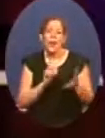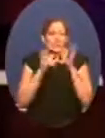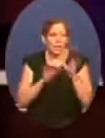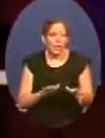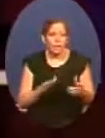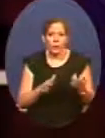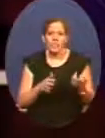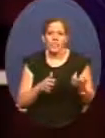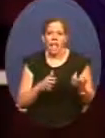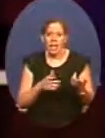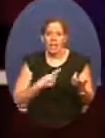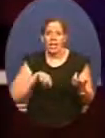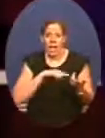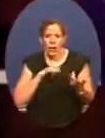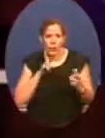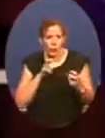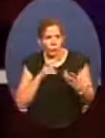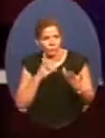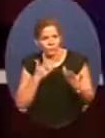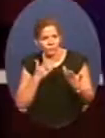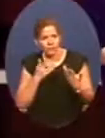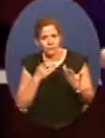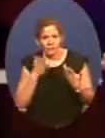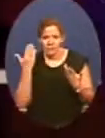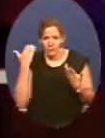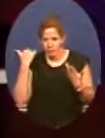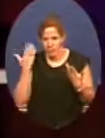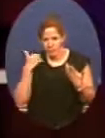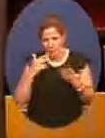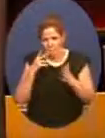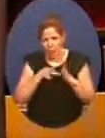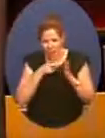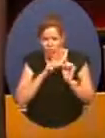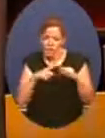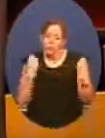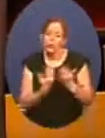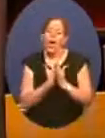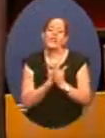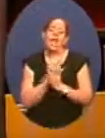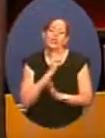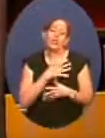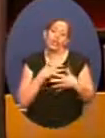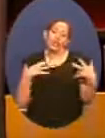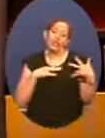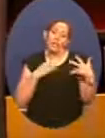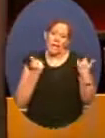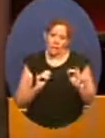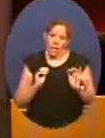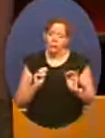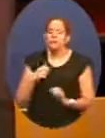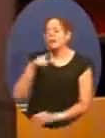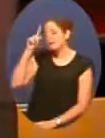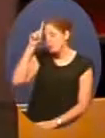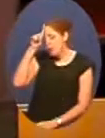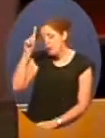האנטישמיות שאנחנו הובלנו ברכבות, זה משהו חדש, זה לא מאיתנו. זו התחושה שלי היה כששמעתי אותם לדבר. אז